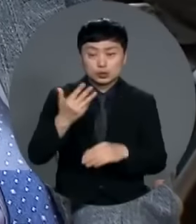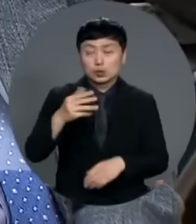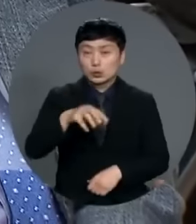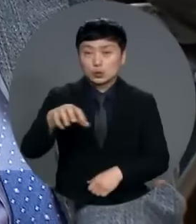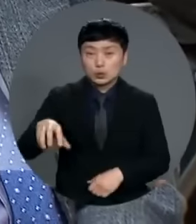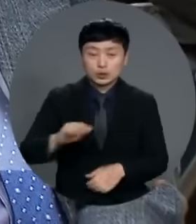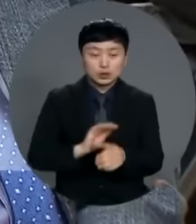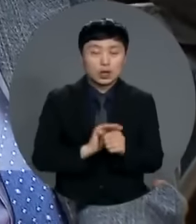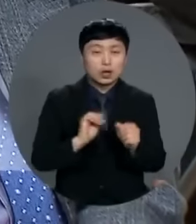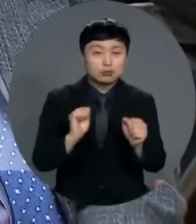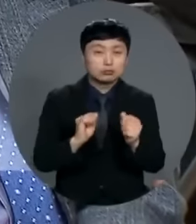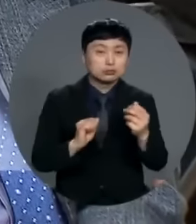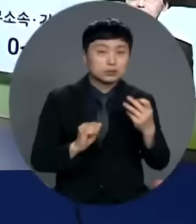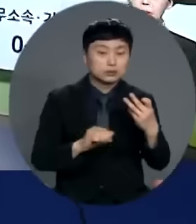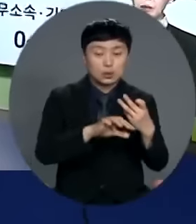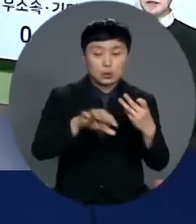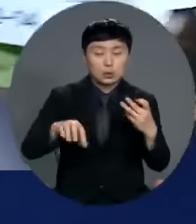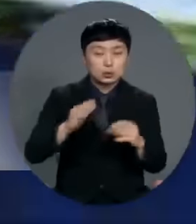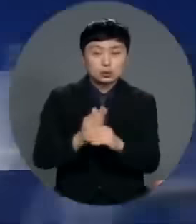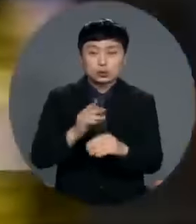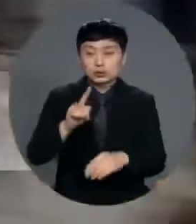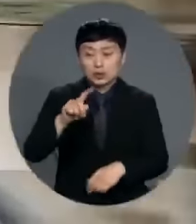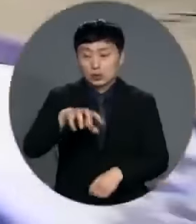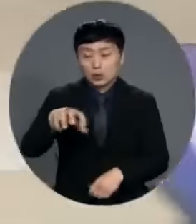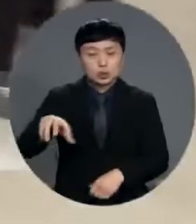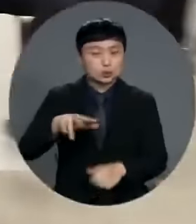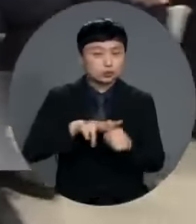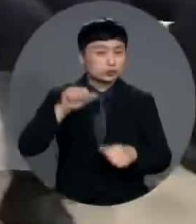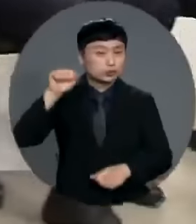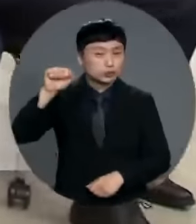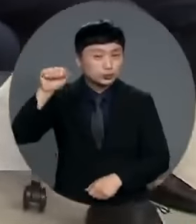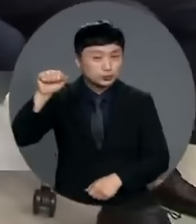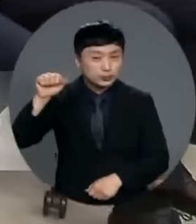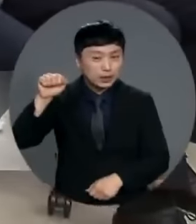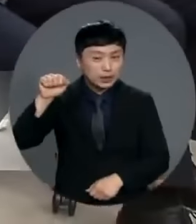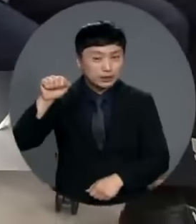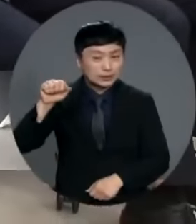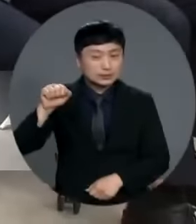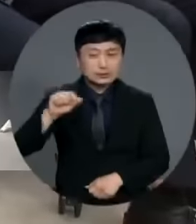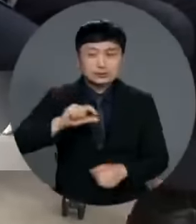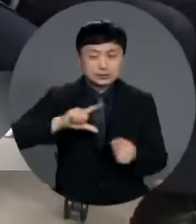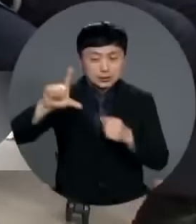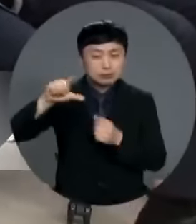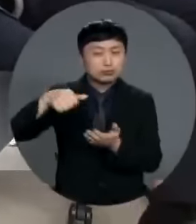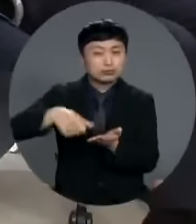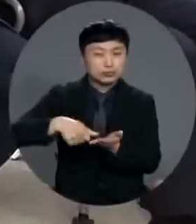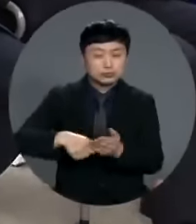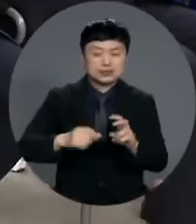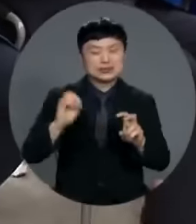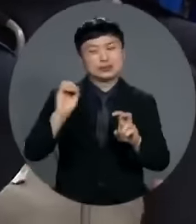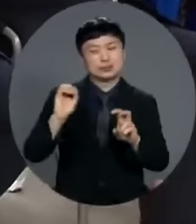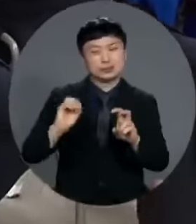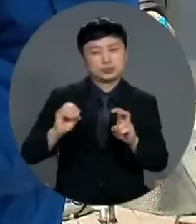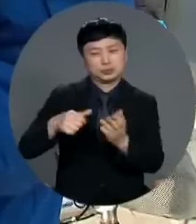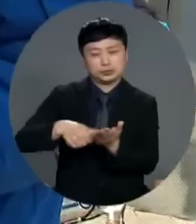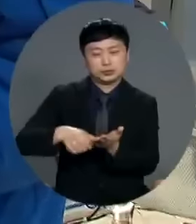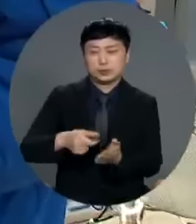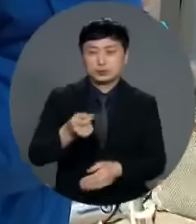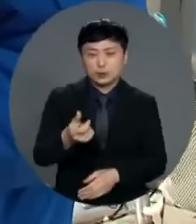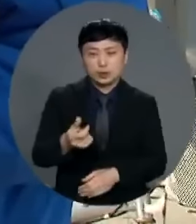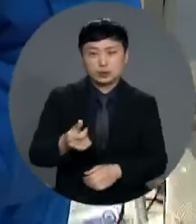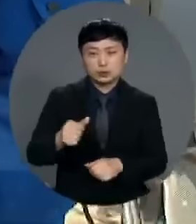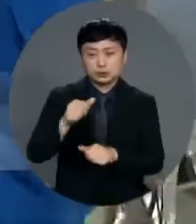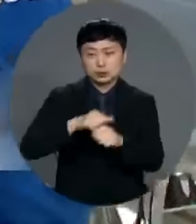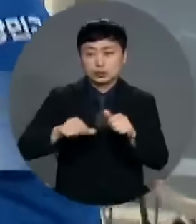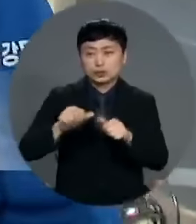8곳, 경북 13곳 중 11곳의 후보를 냈지만 대부분 20%대의 득표율을 얻었을 뿐입니다. 대구